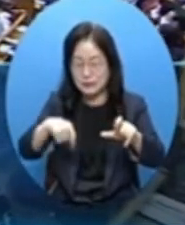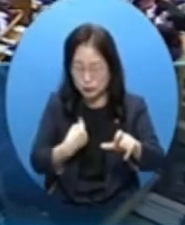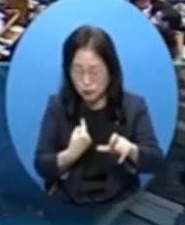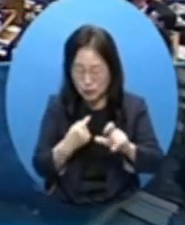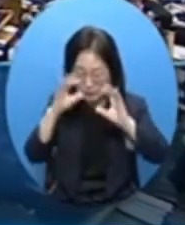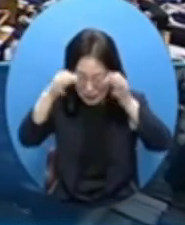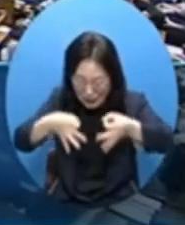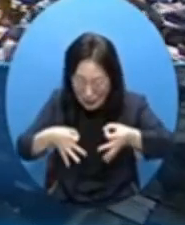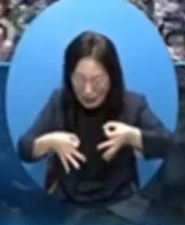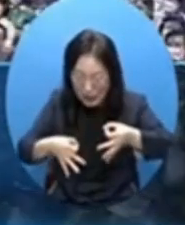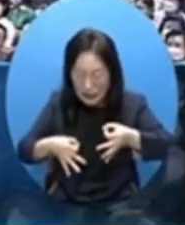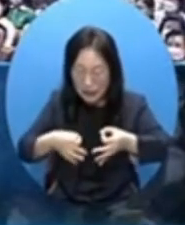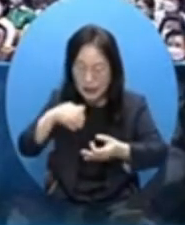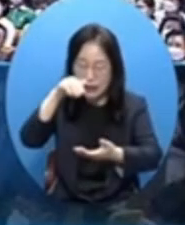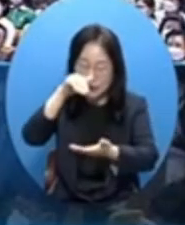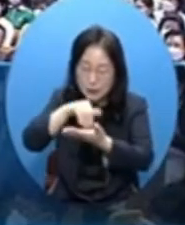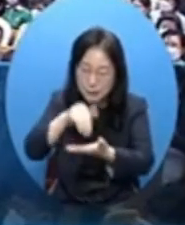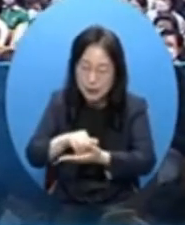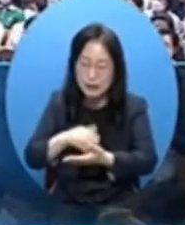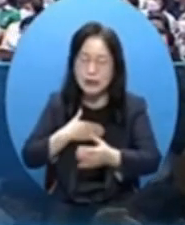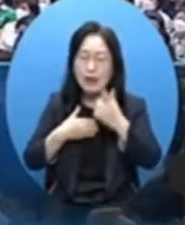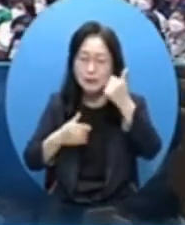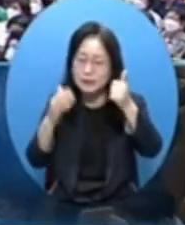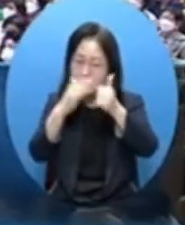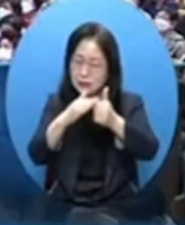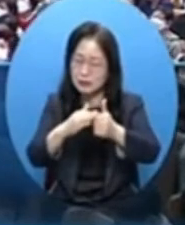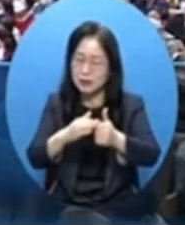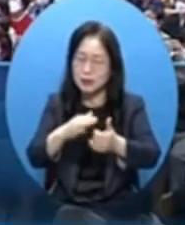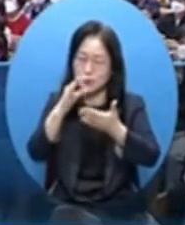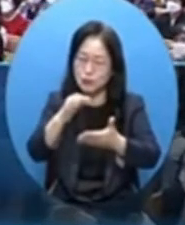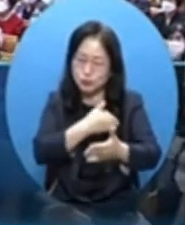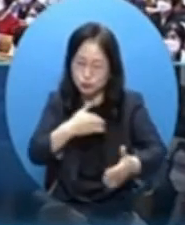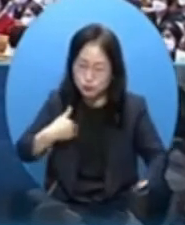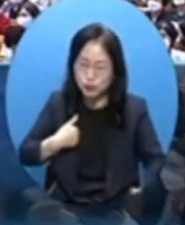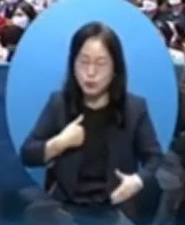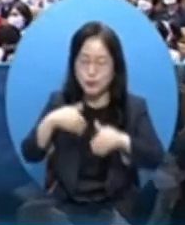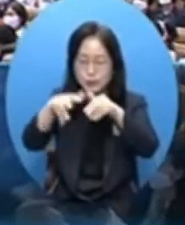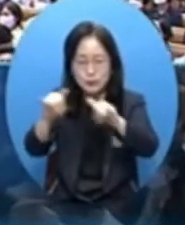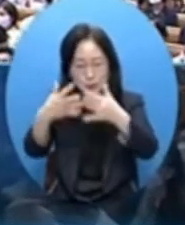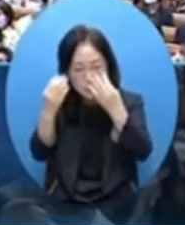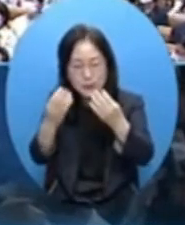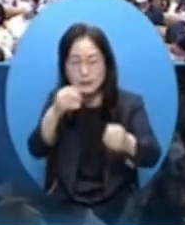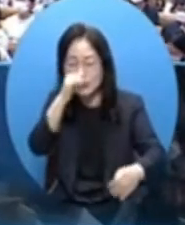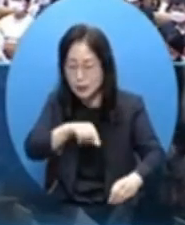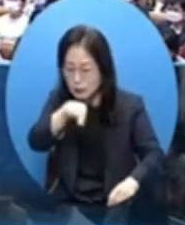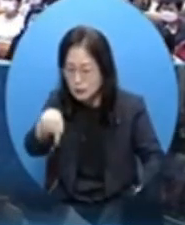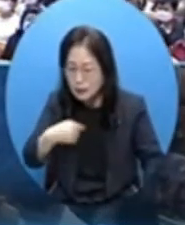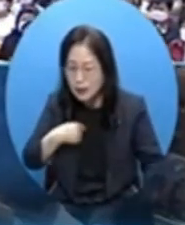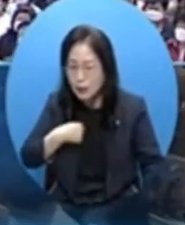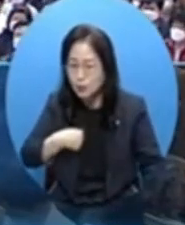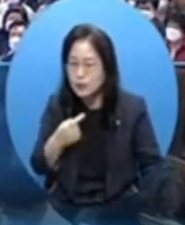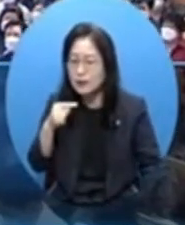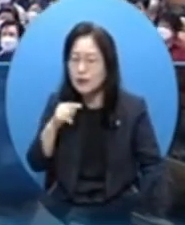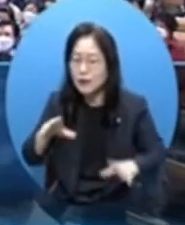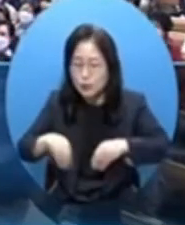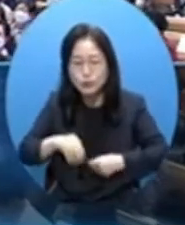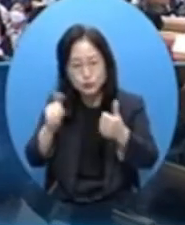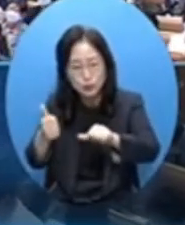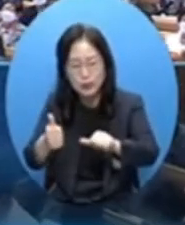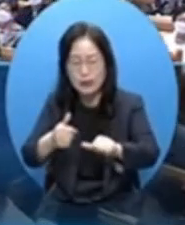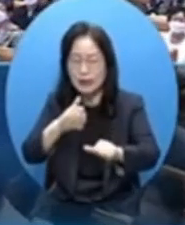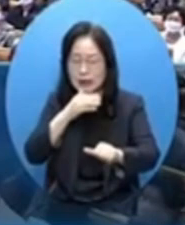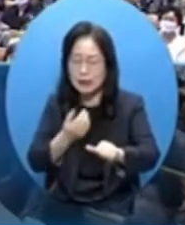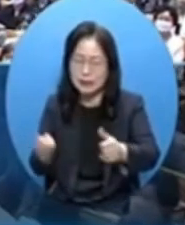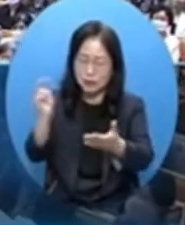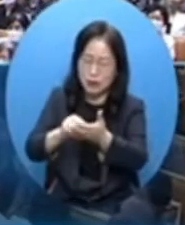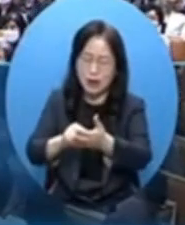스스로 돌이켜 이르되 내 아버지에게는 양식의 풍족한 분권이 얼마나 많은가 남 여기서 주여 죽는구나 내가 일어나 아버지께